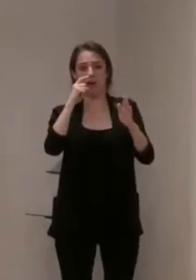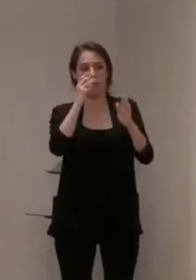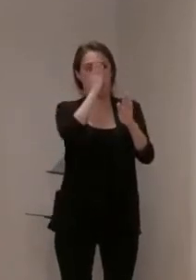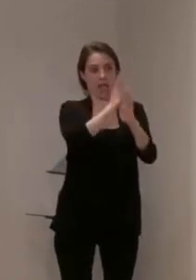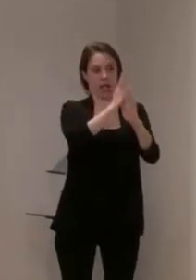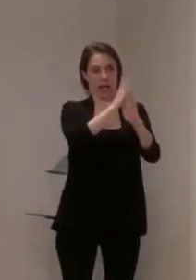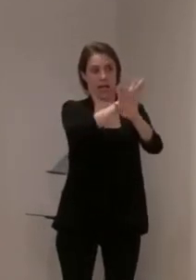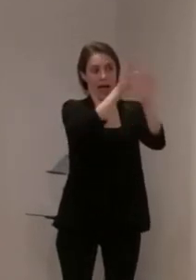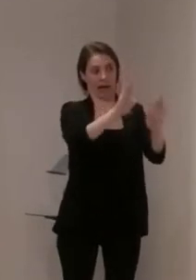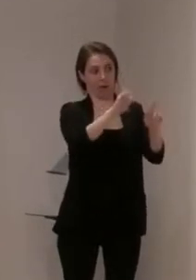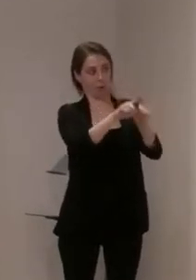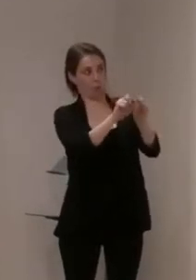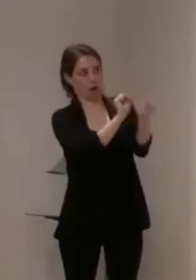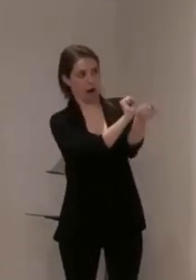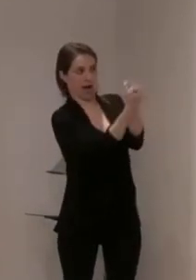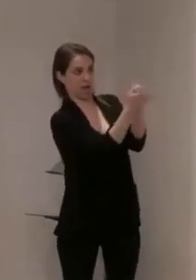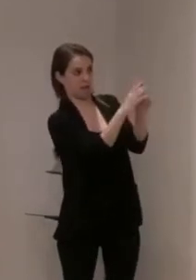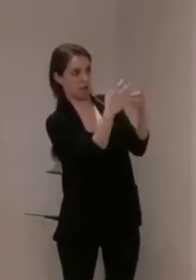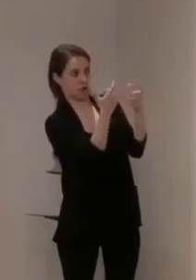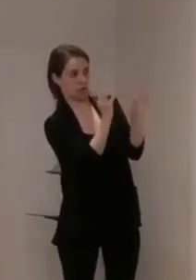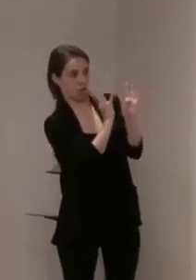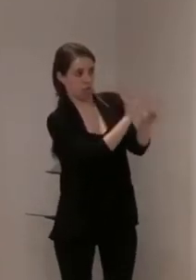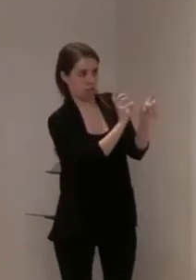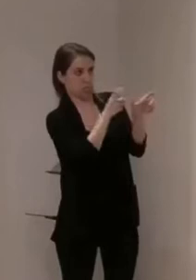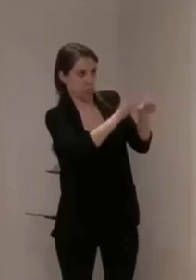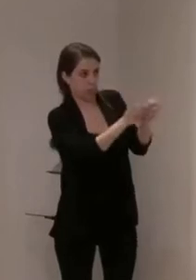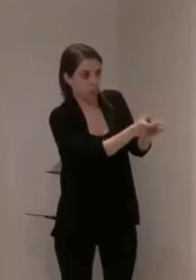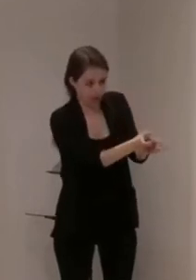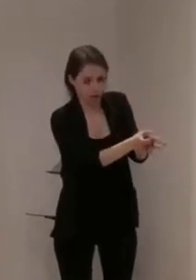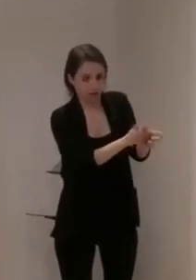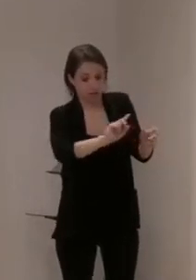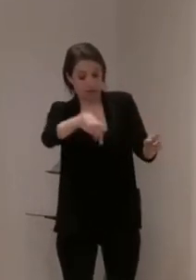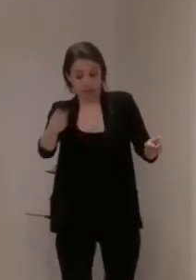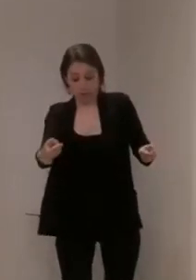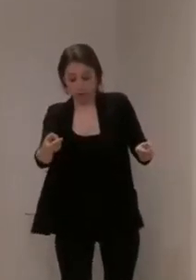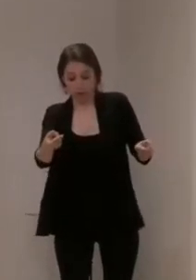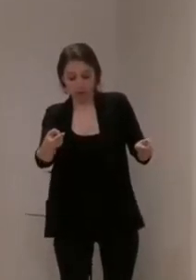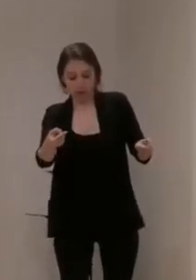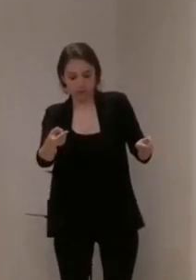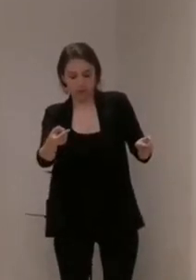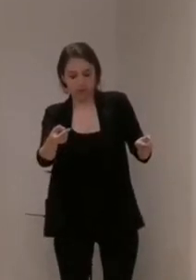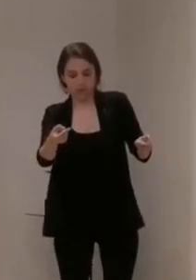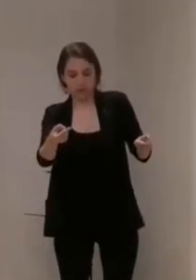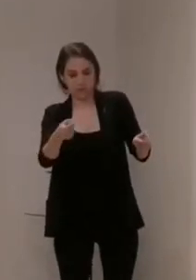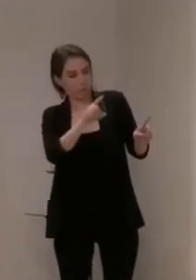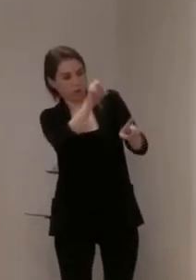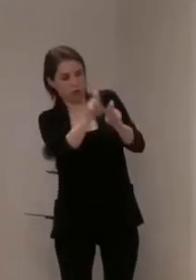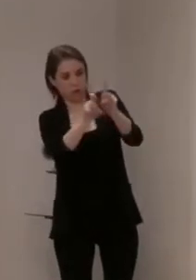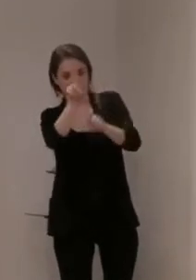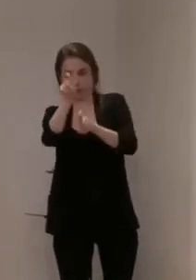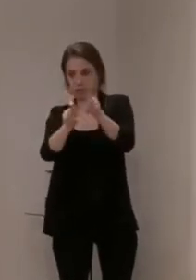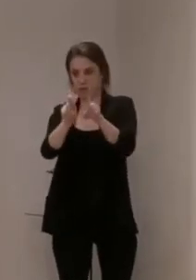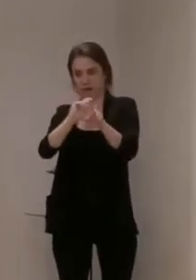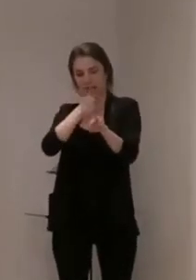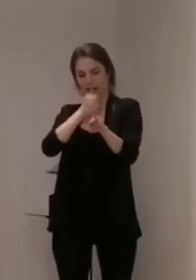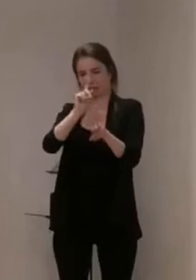una sèrie d'enemics i, per tant, de persones perseguides, a després a seleccionar aquestes persones i unes altres.